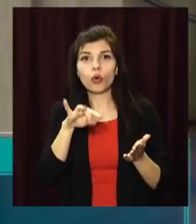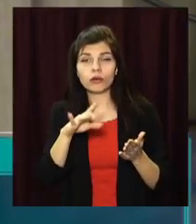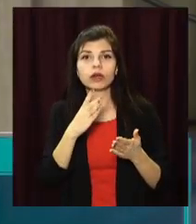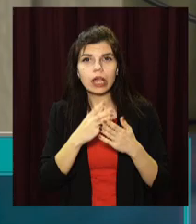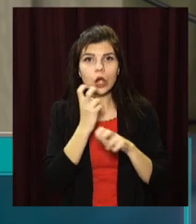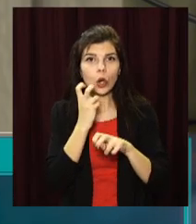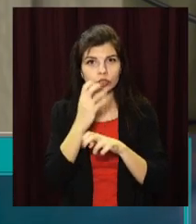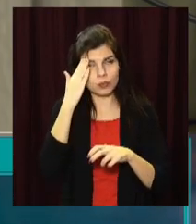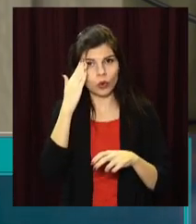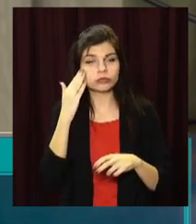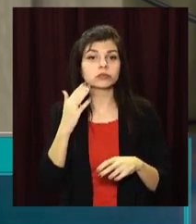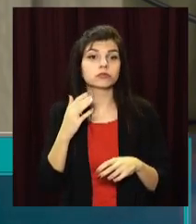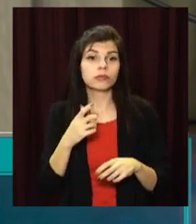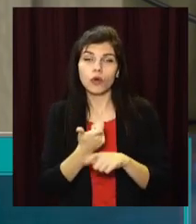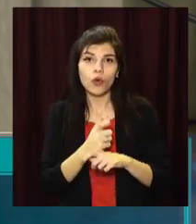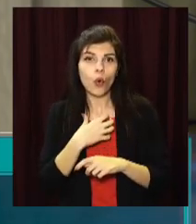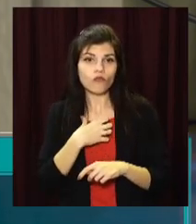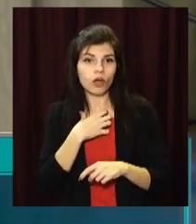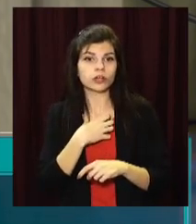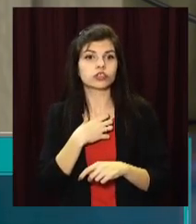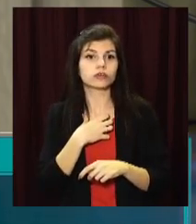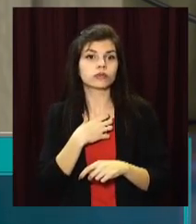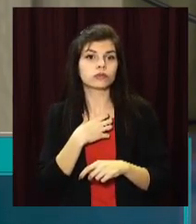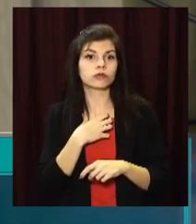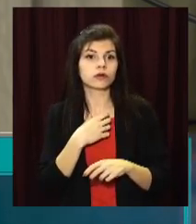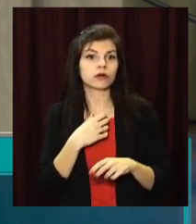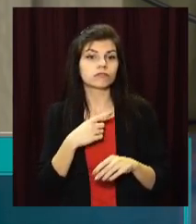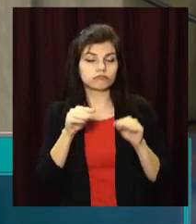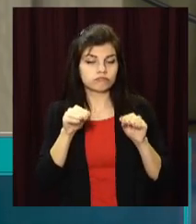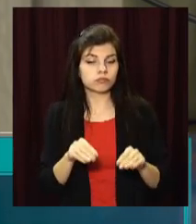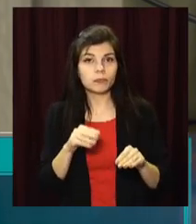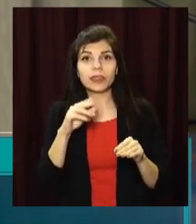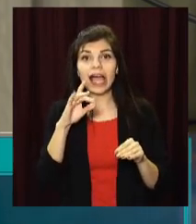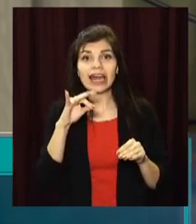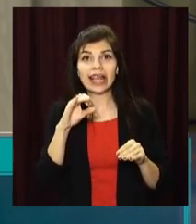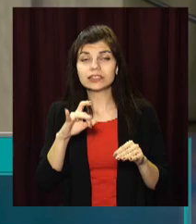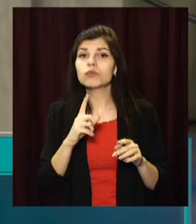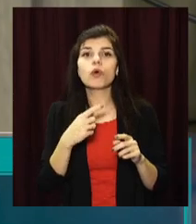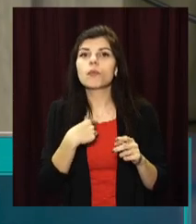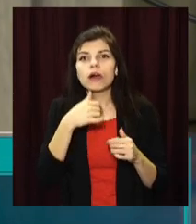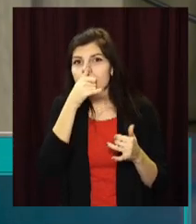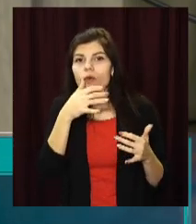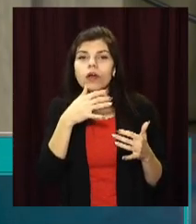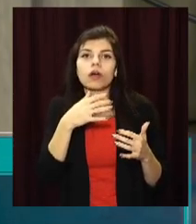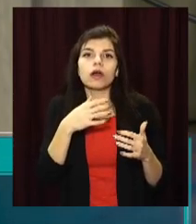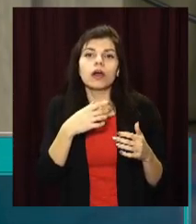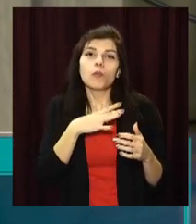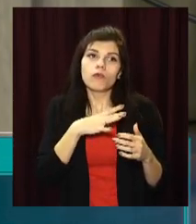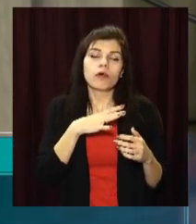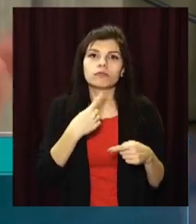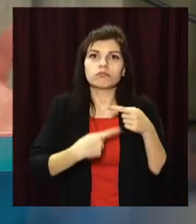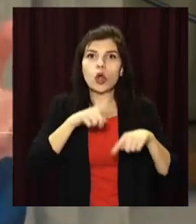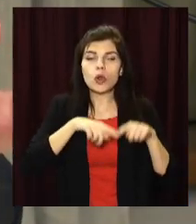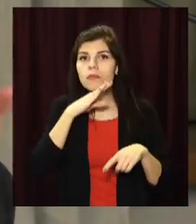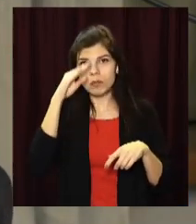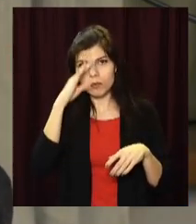є створення свого реєстру. Чому? Тому що генетично ми в межах одної нації найбільш схожі між собою. На жаль, не